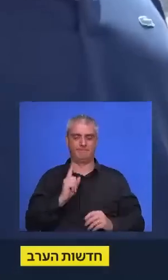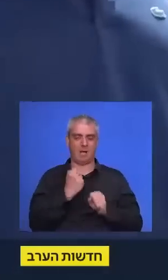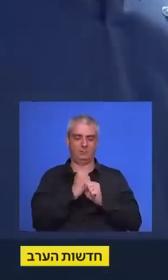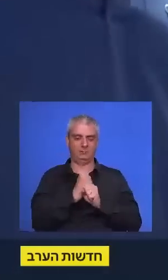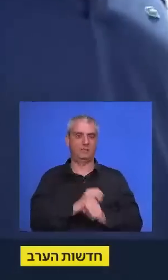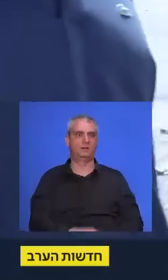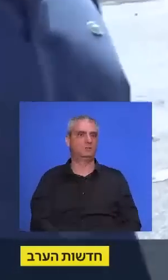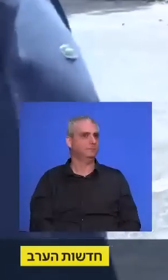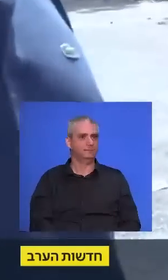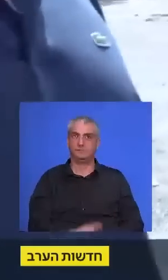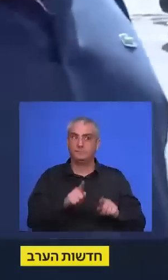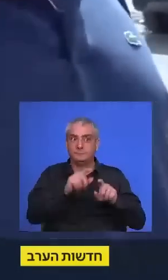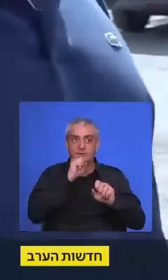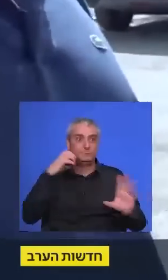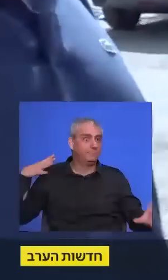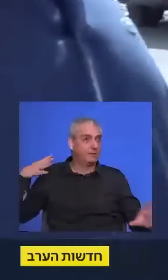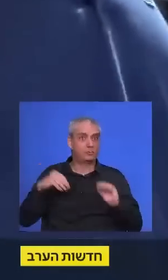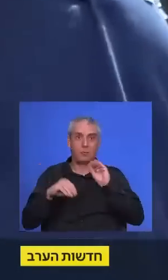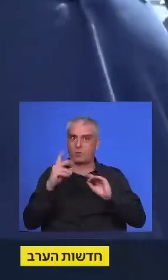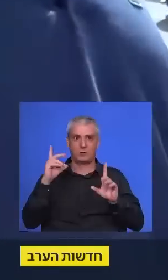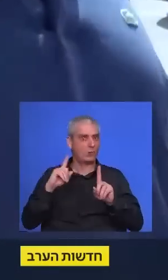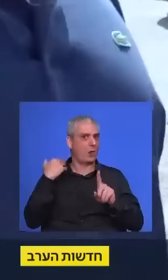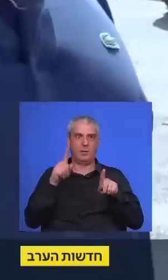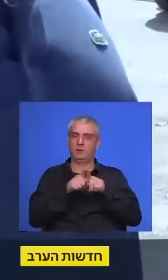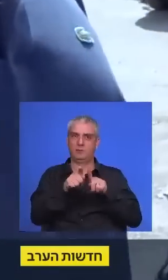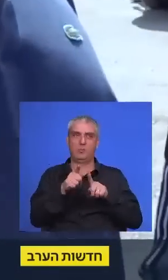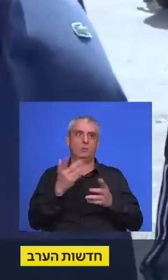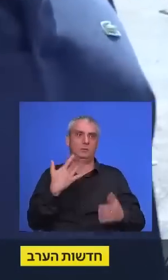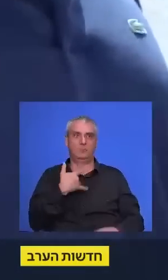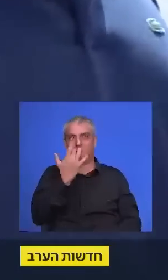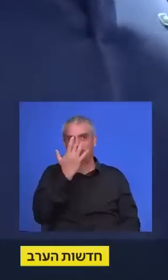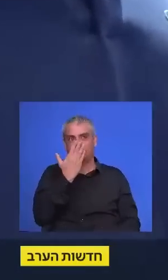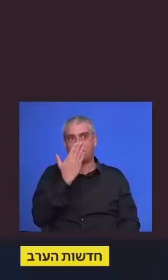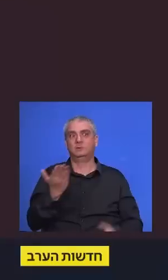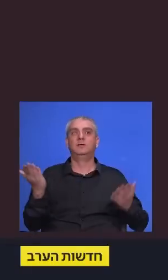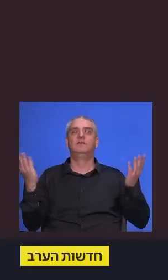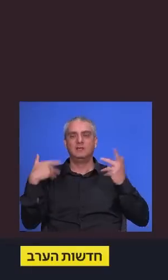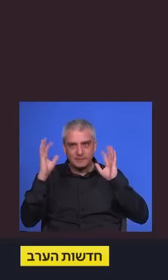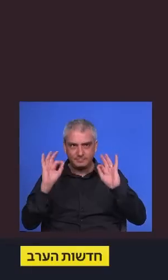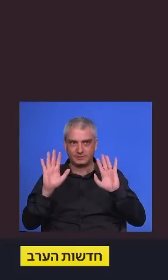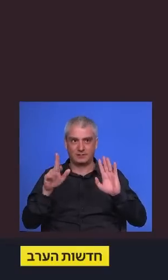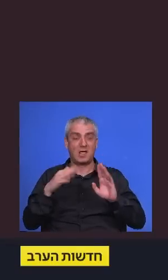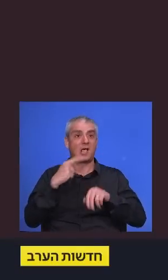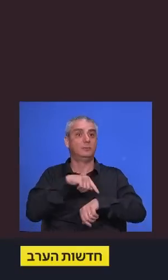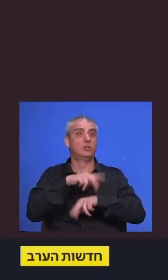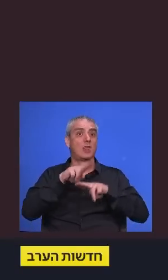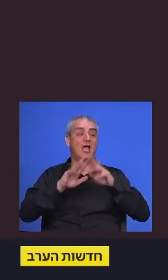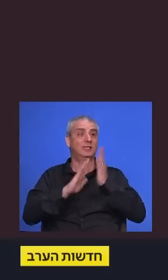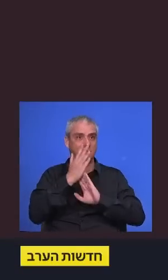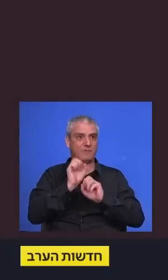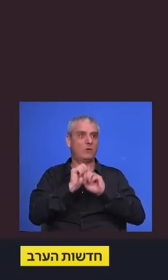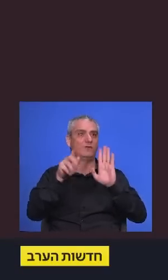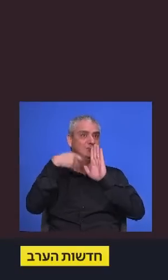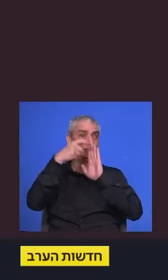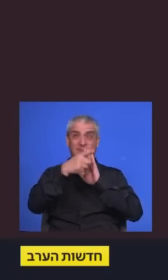לא היה אף פעם בהיסטוריה של המועדון. מאכזב לראות את זה, אבל יהיה בסדר. כמה שעות אחרי השריפה הופץ הסרטון